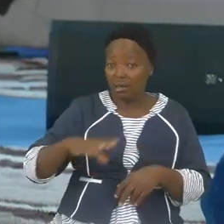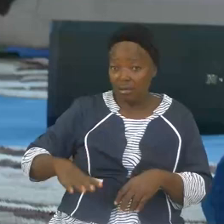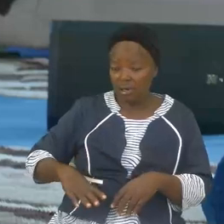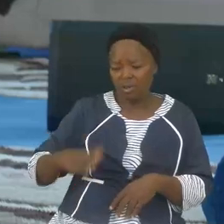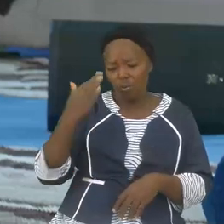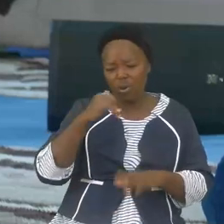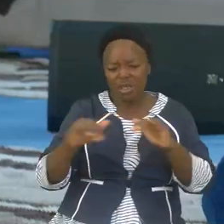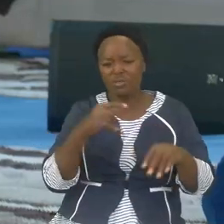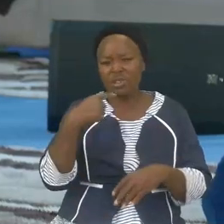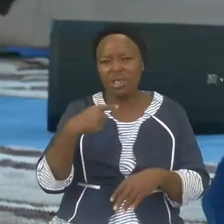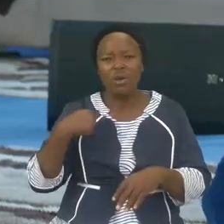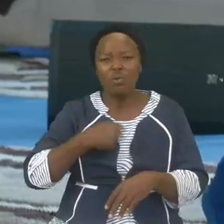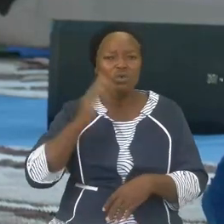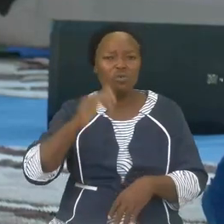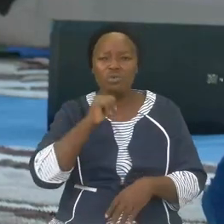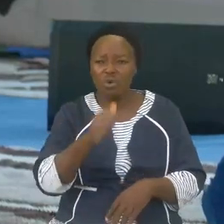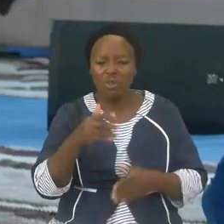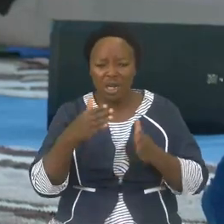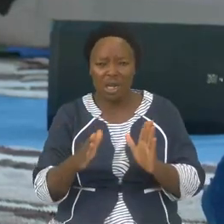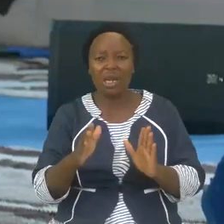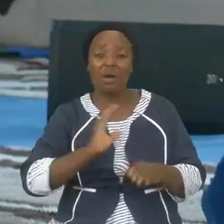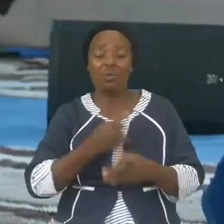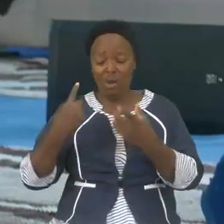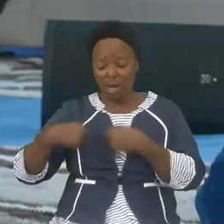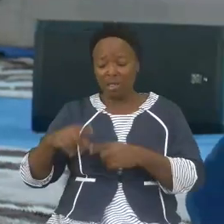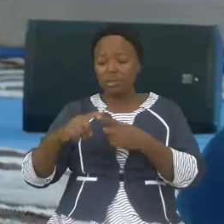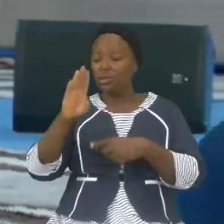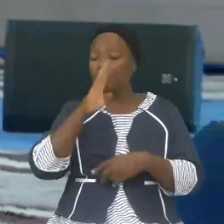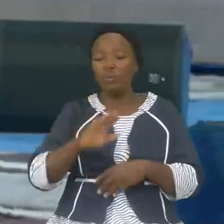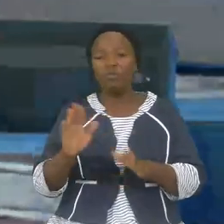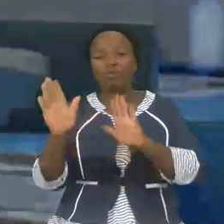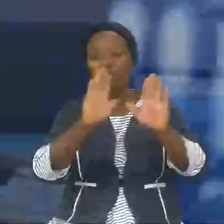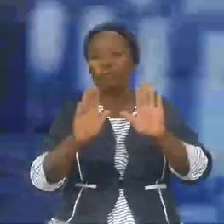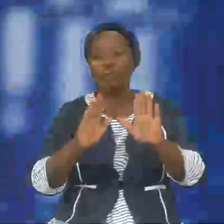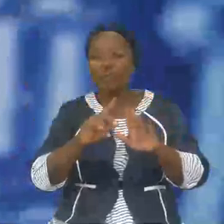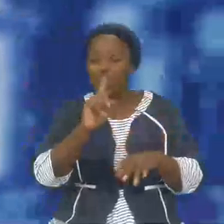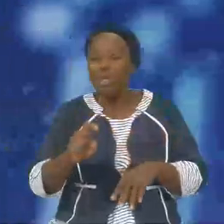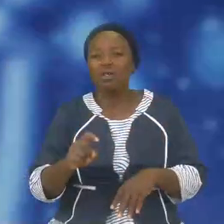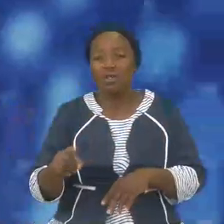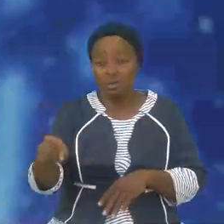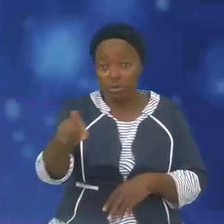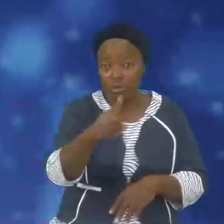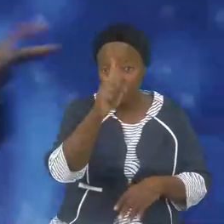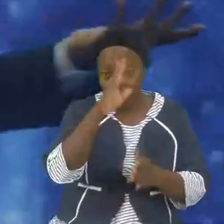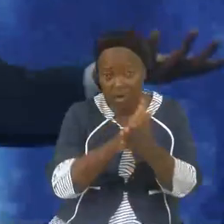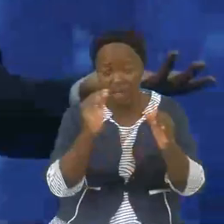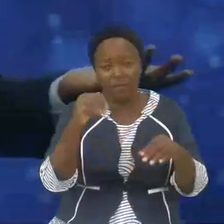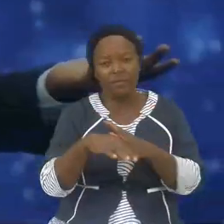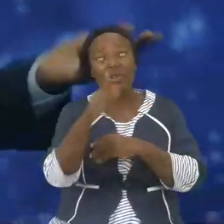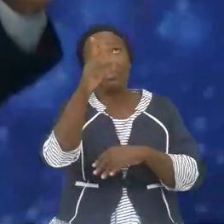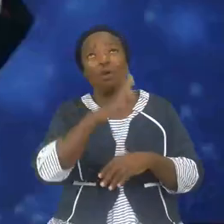Christ, et pourquoi tu as dit que nous ne permettions pas que notre cœur se trouble? Croyez en Dieu